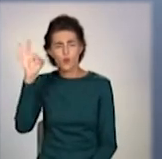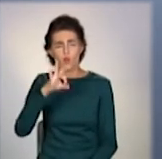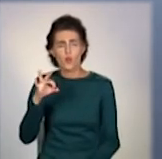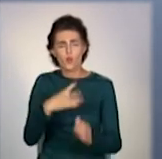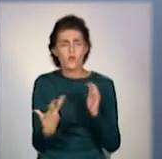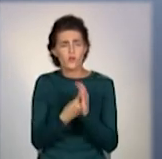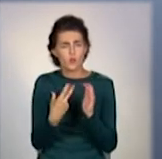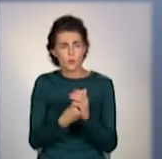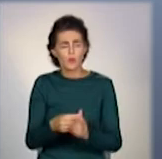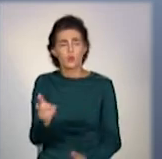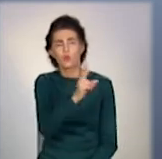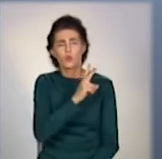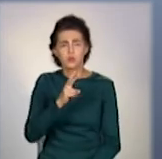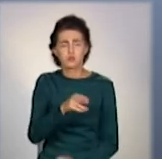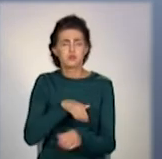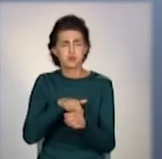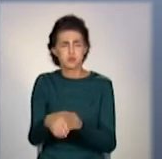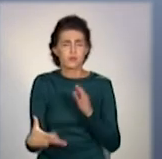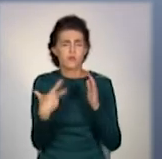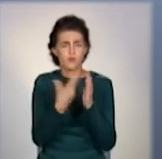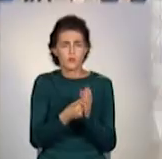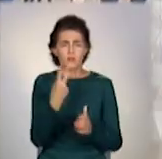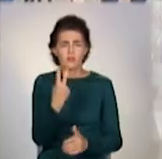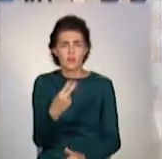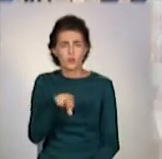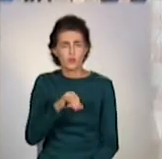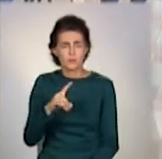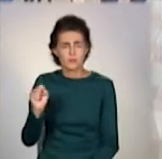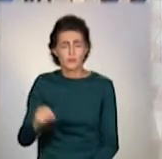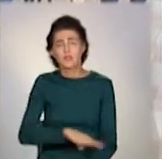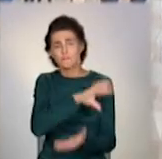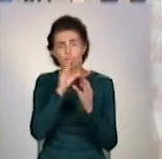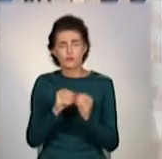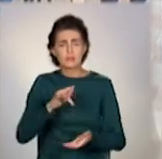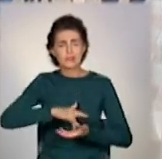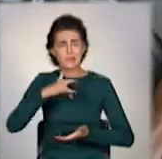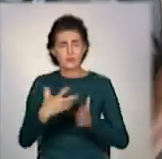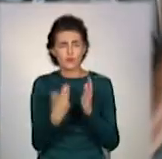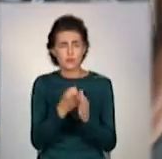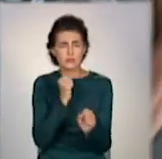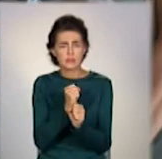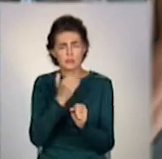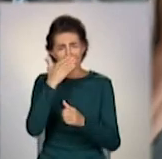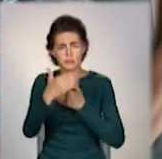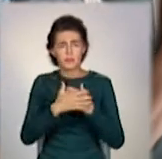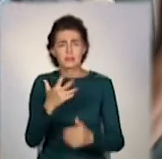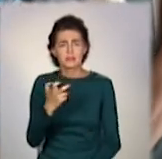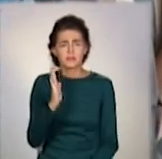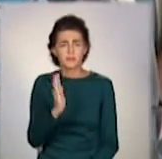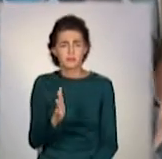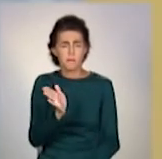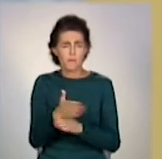кто полностью вакцинирован, то есть двумя дозами. Усього в центрі вакцинації зробили щеплення понад